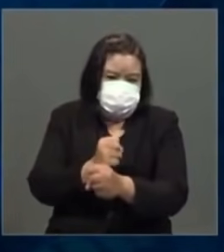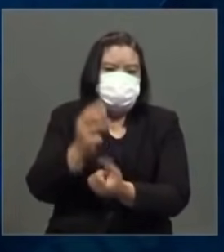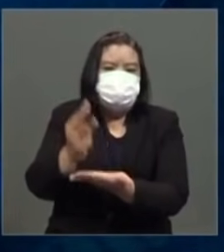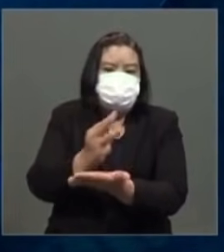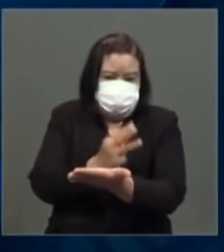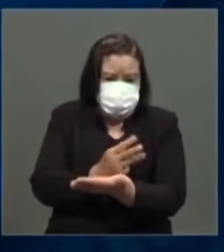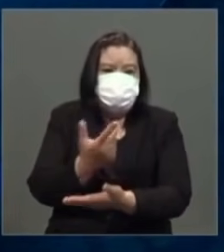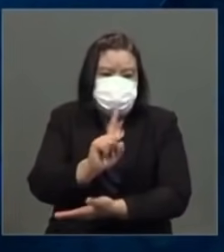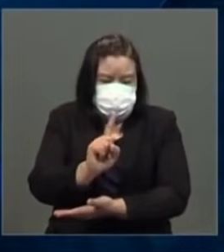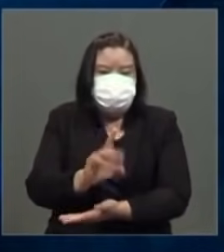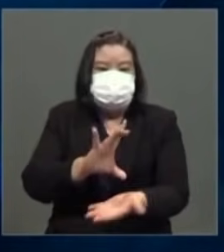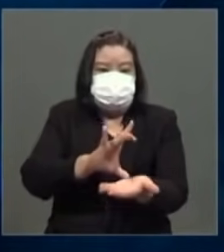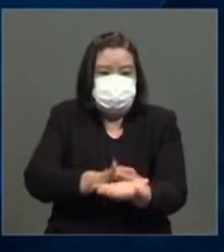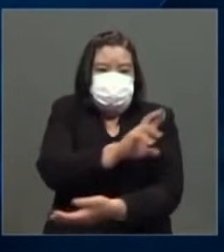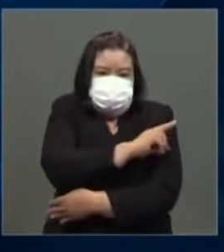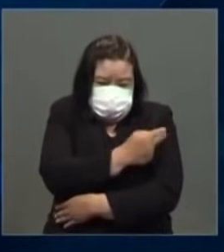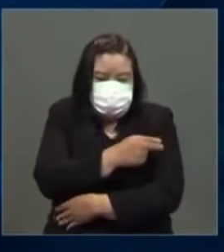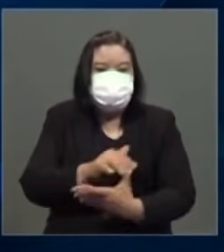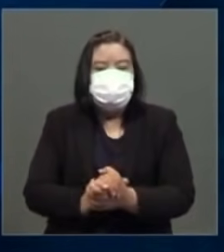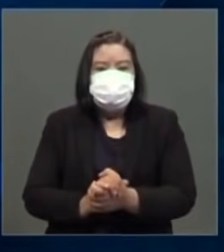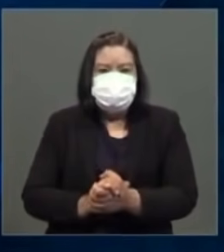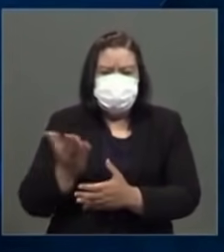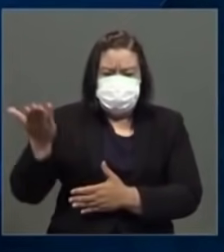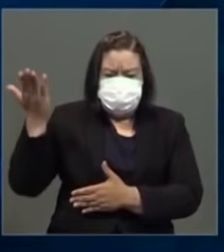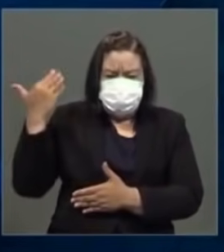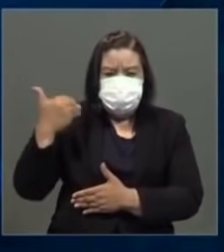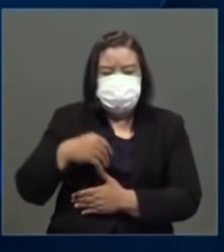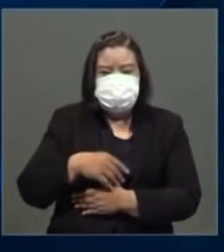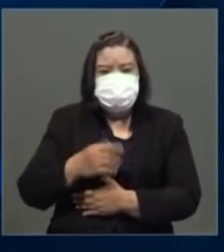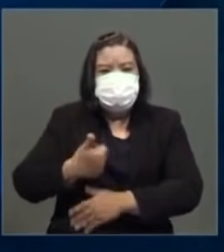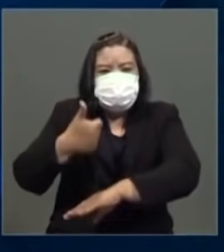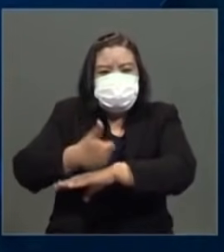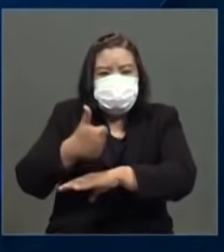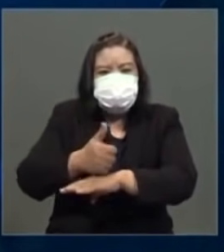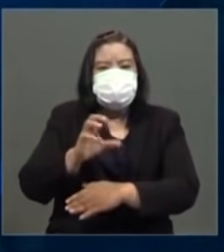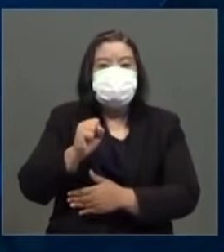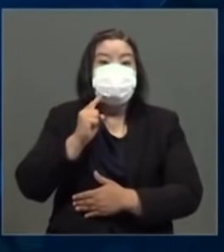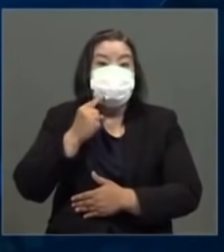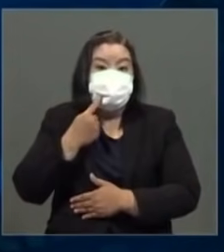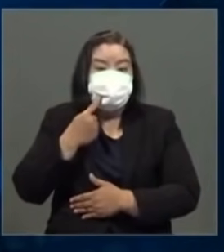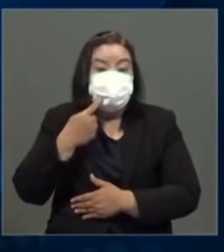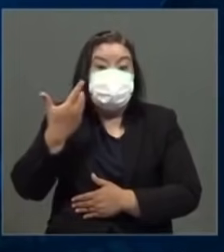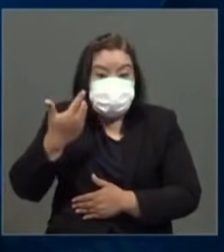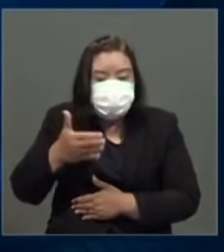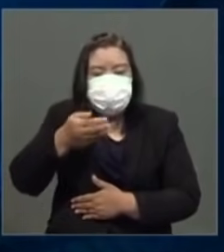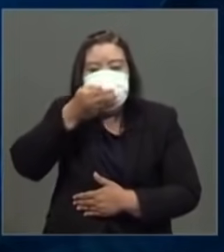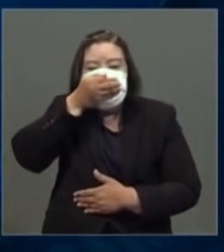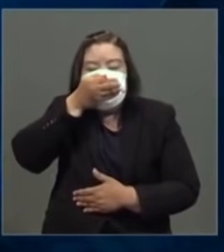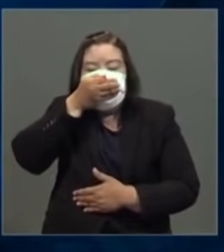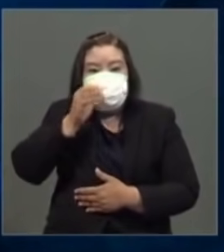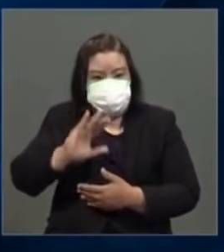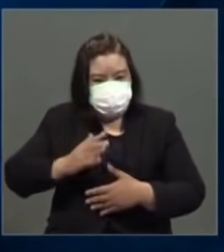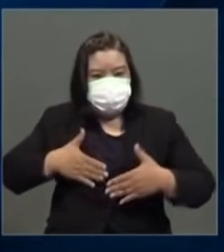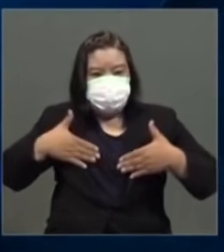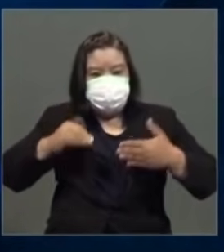ของผู้ว่าสมุทรสาครผู้ที่ใส่เครื่องช่วยหายใจก็มีโอกาสที่จะกลับมาเป็นปกติได้แต่ว่าก็